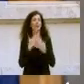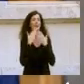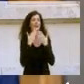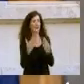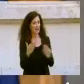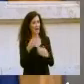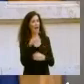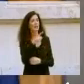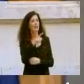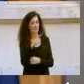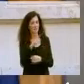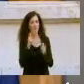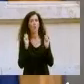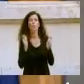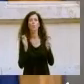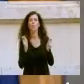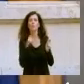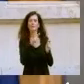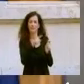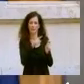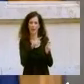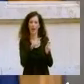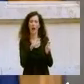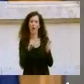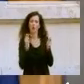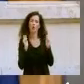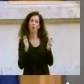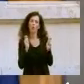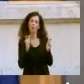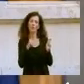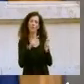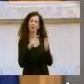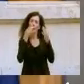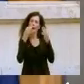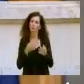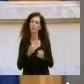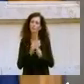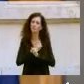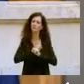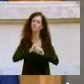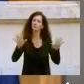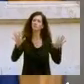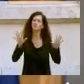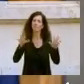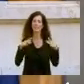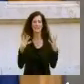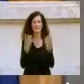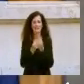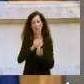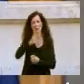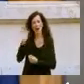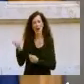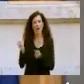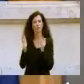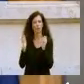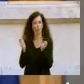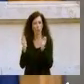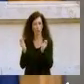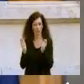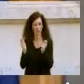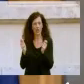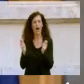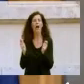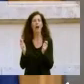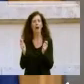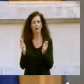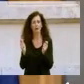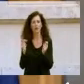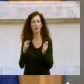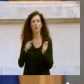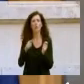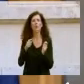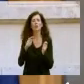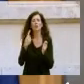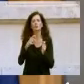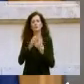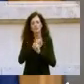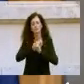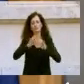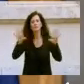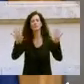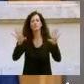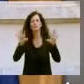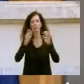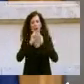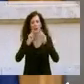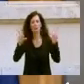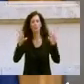quotidiano infatti ha lanciato questa idea della insieme a qualche altro quotidiano di del vero questa idea di stati generali dell'economia